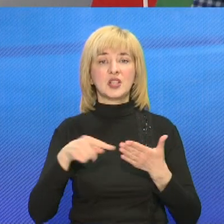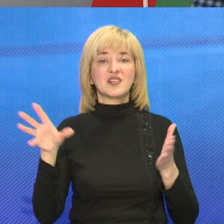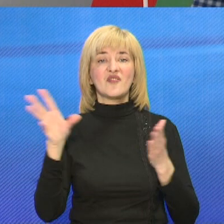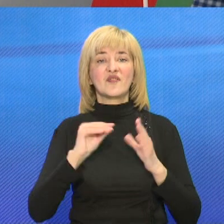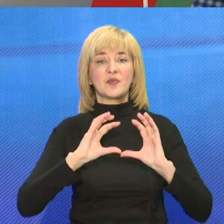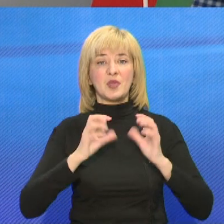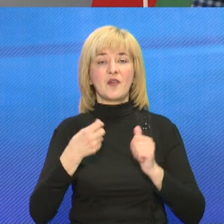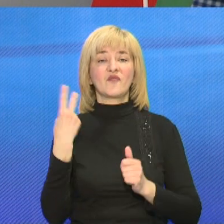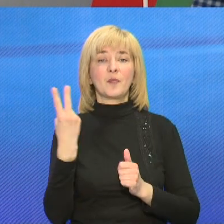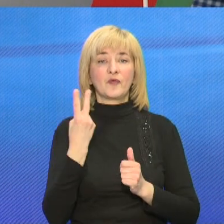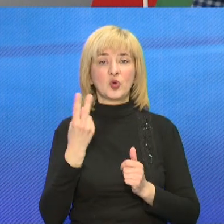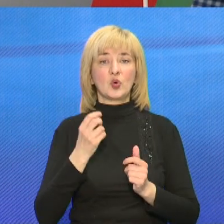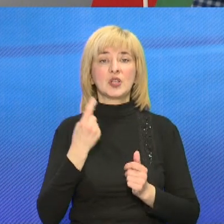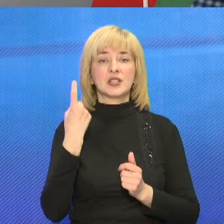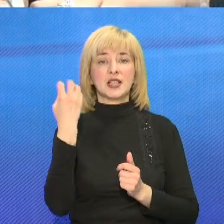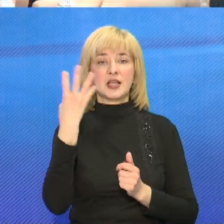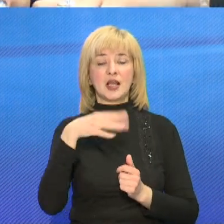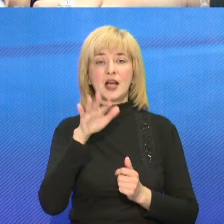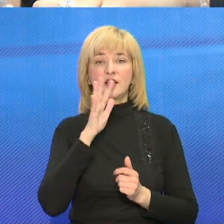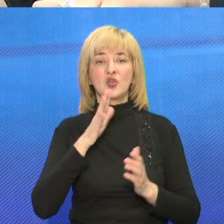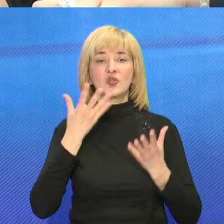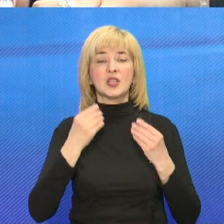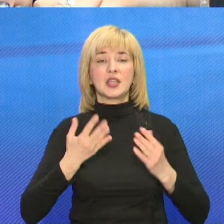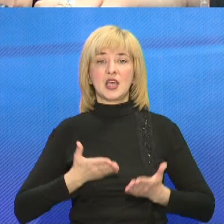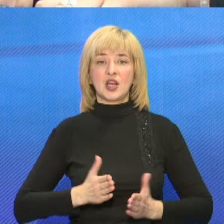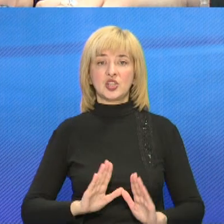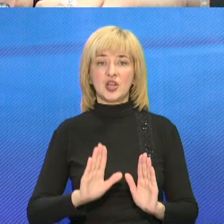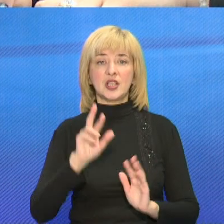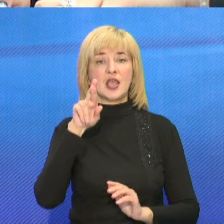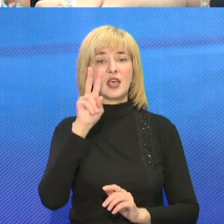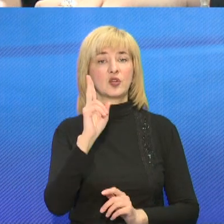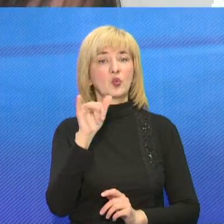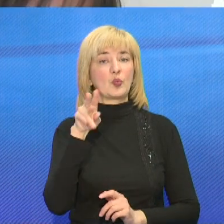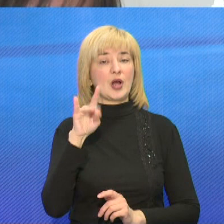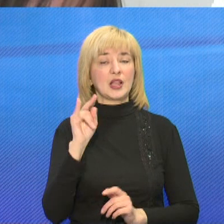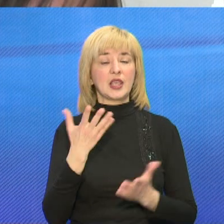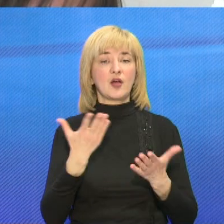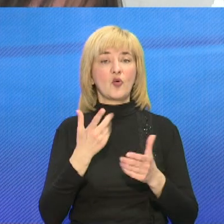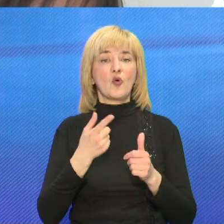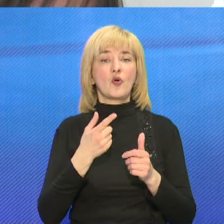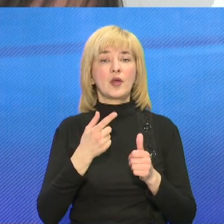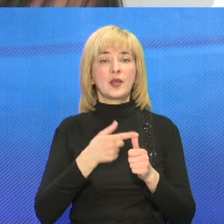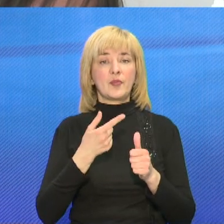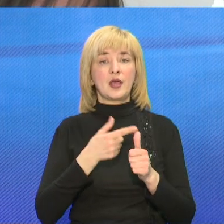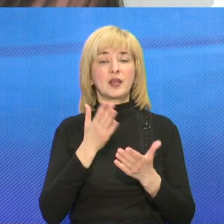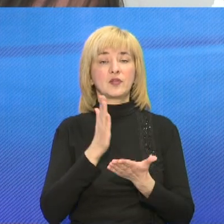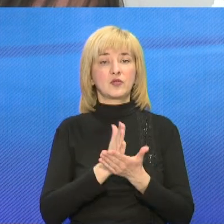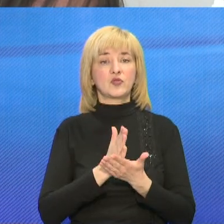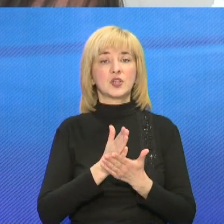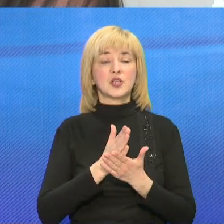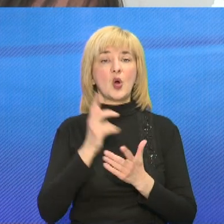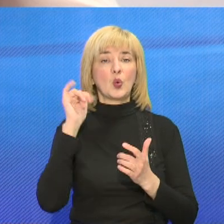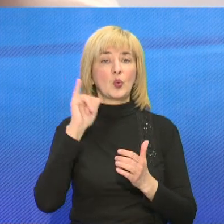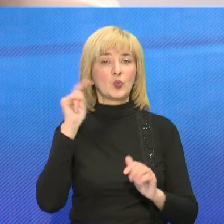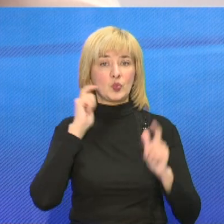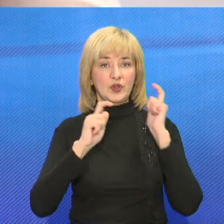свеце. Па-другое, 140-годзе з дня нараджэння вялікага класіка Янкі Купалы, імя якога носіць установа. І па-трэцяе,